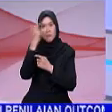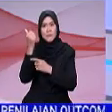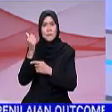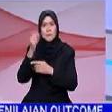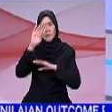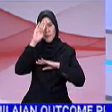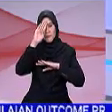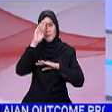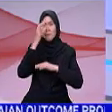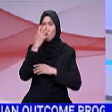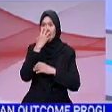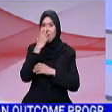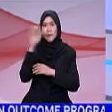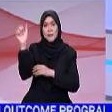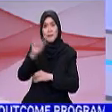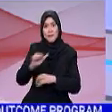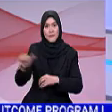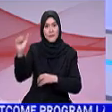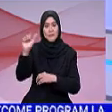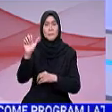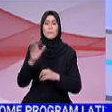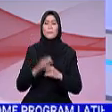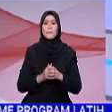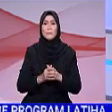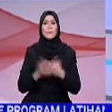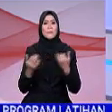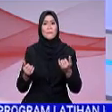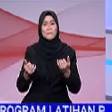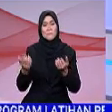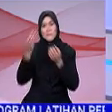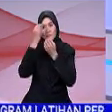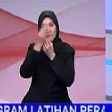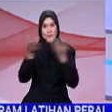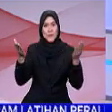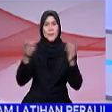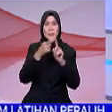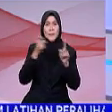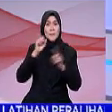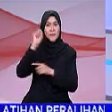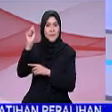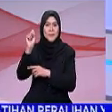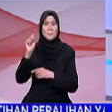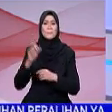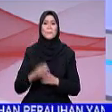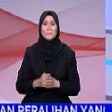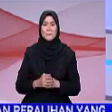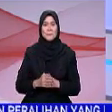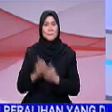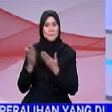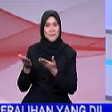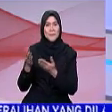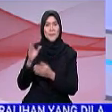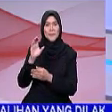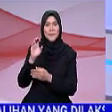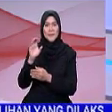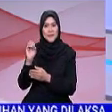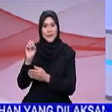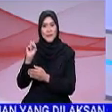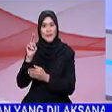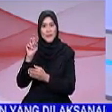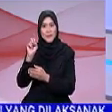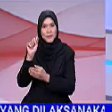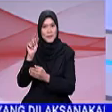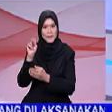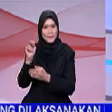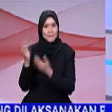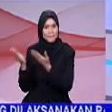demam babi Afrika. Laporan lanjut langsung dari negeri di bawah payu bersama Konstantin Palawan. Silakan, Konstantin.